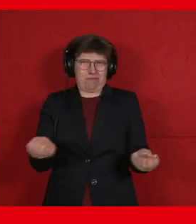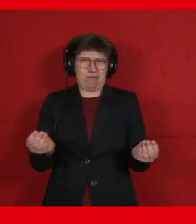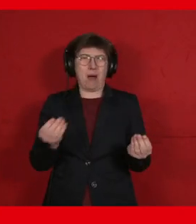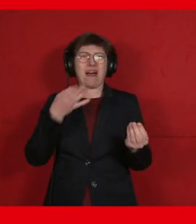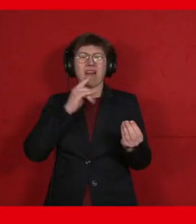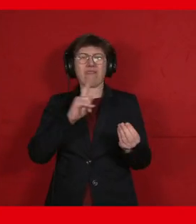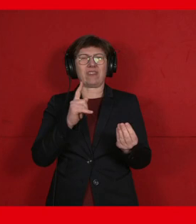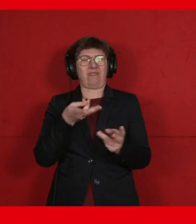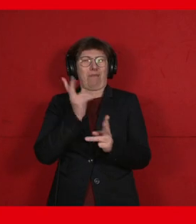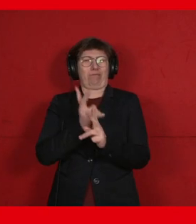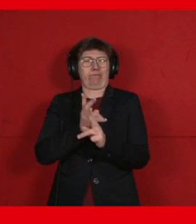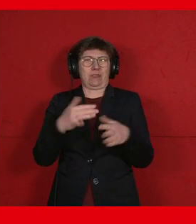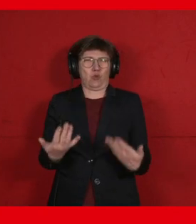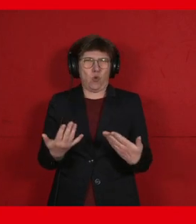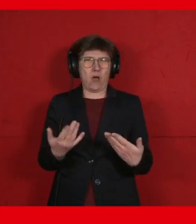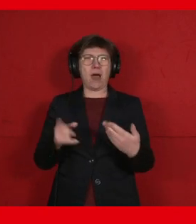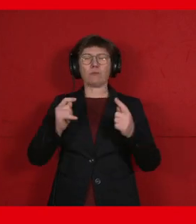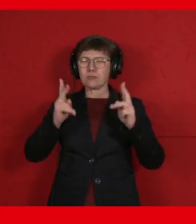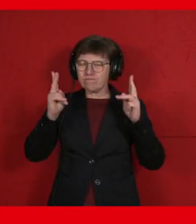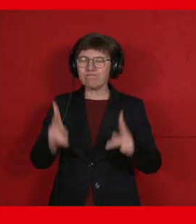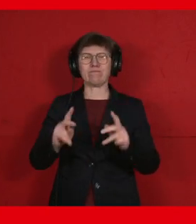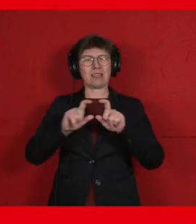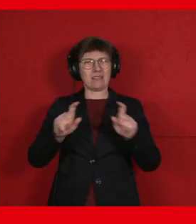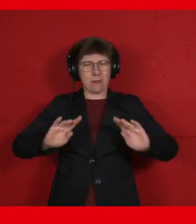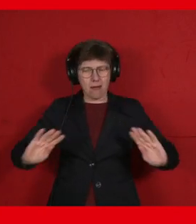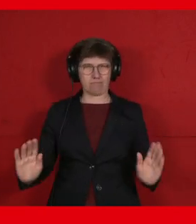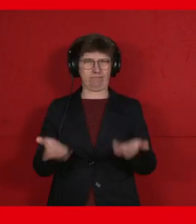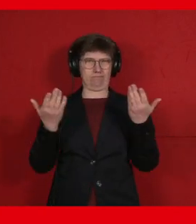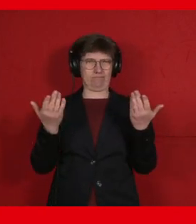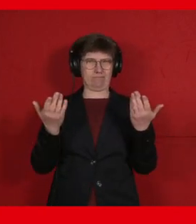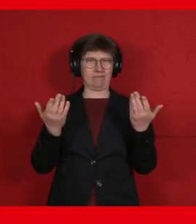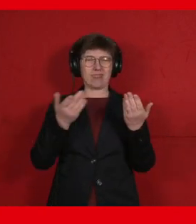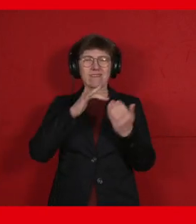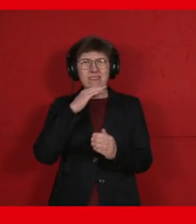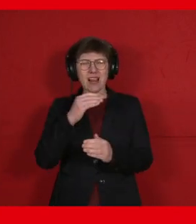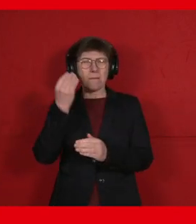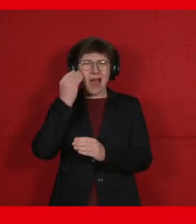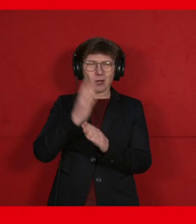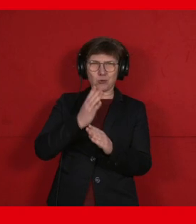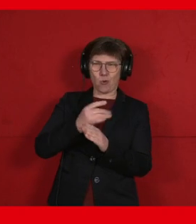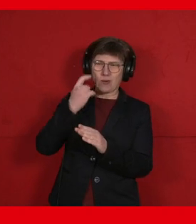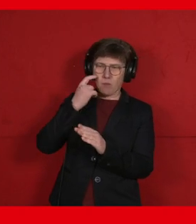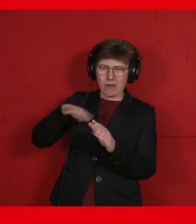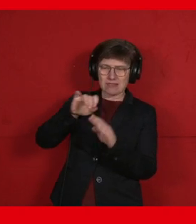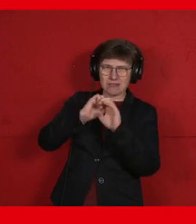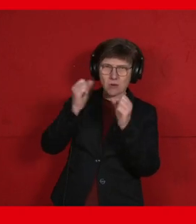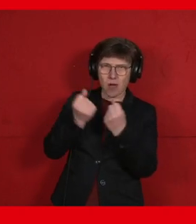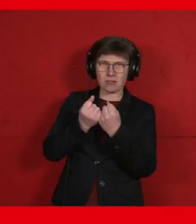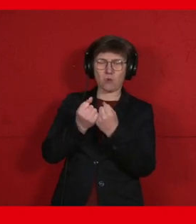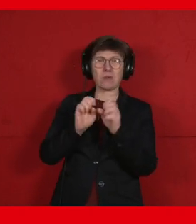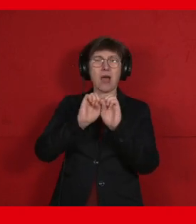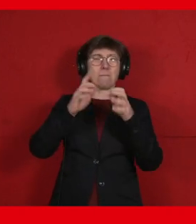auch nicht verkrusten. Also wir müssen an dieser Stelle wirklich zu dem Punkt kommen, dass wir, in vielen merken wir das ja im Augenblick, bei